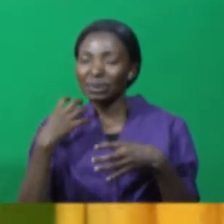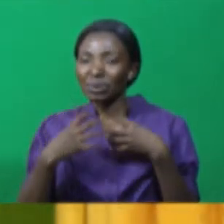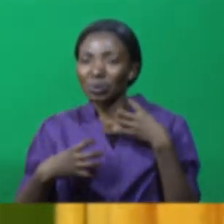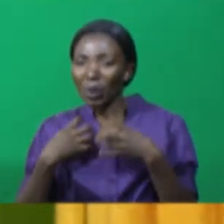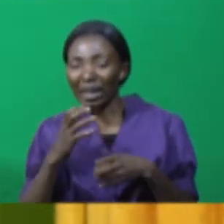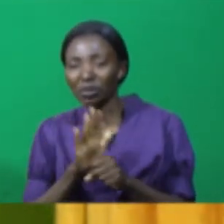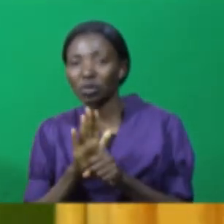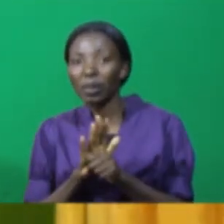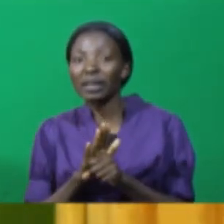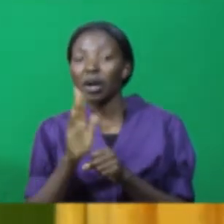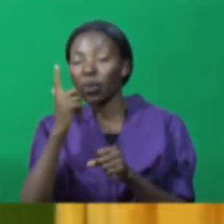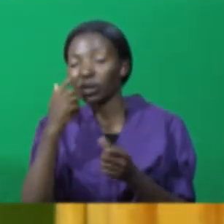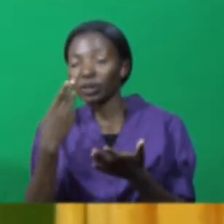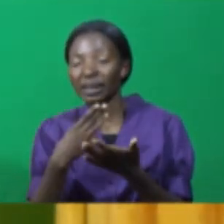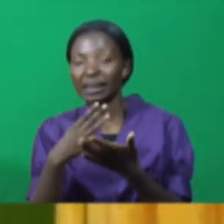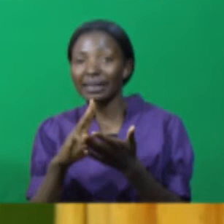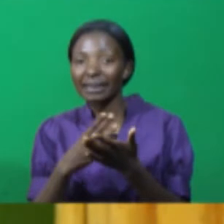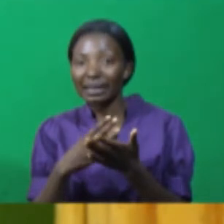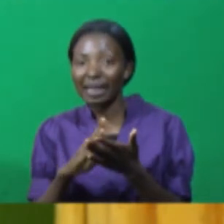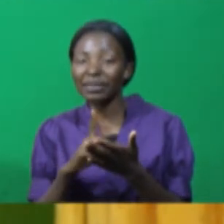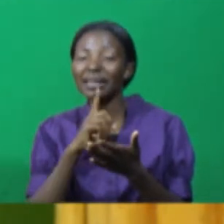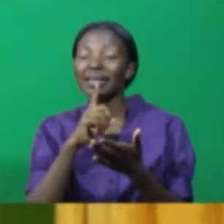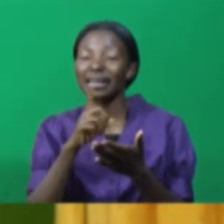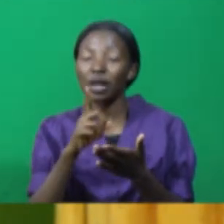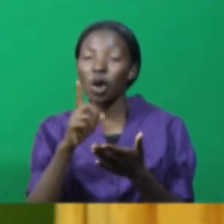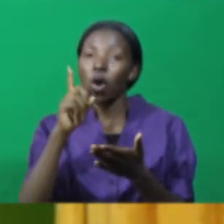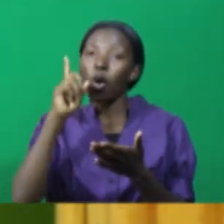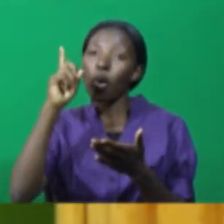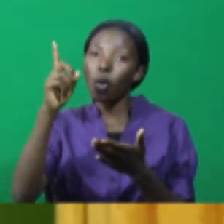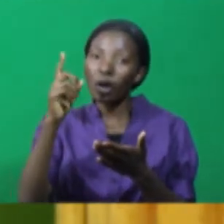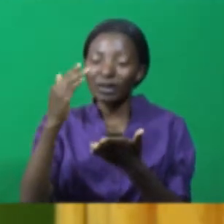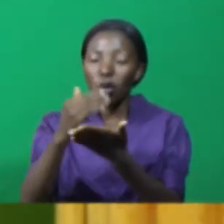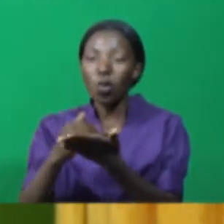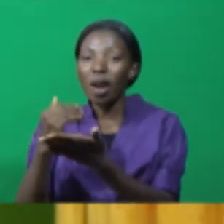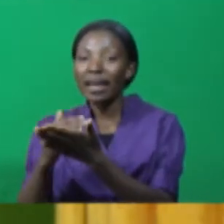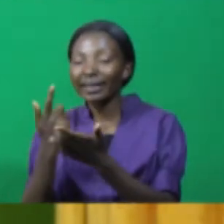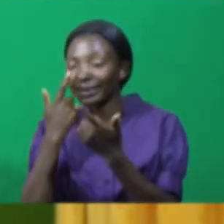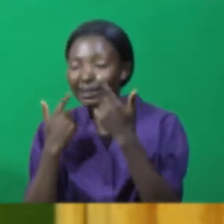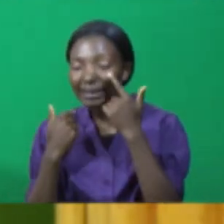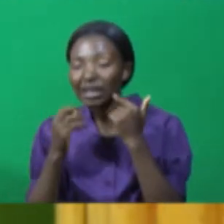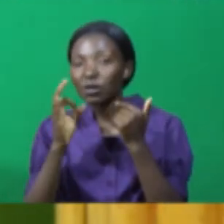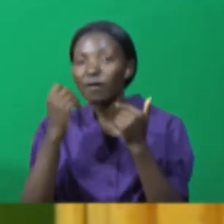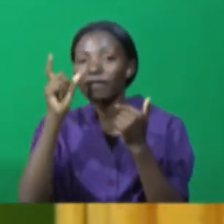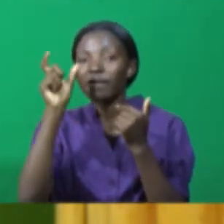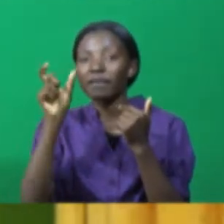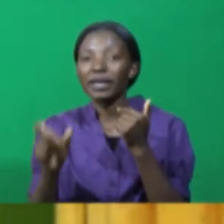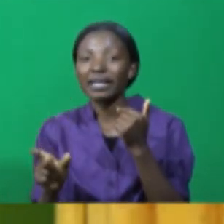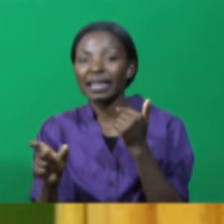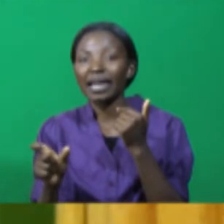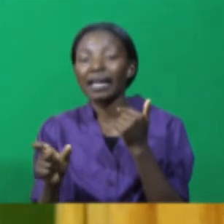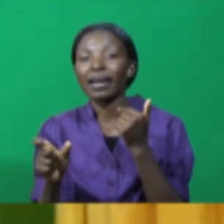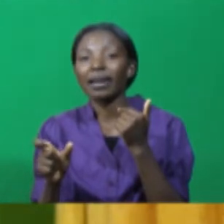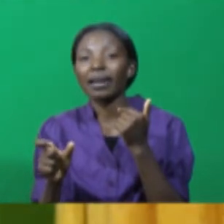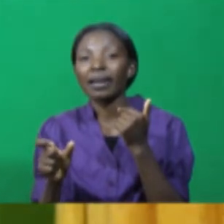Isaiah mapisarema pa 56 verse ya 8 inoti iyo Mwari anochingidzira misodzi yemunhu